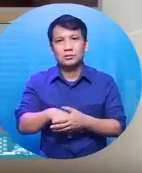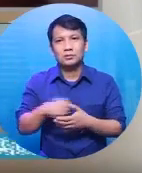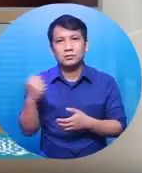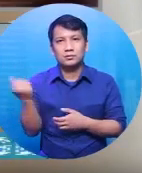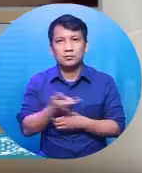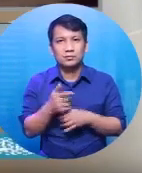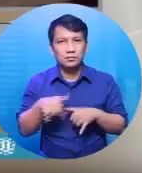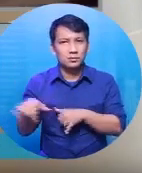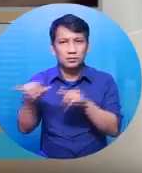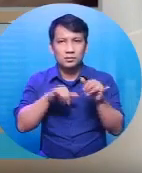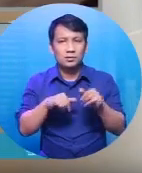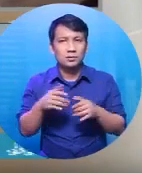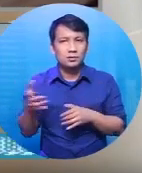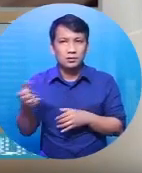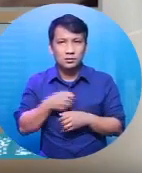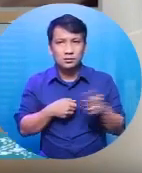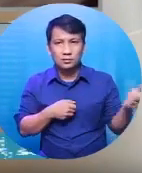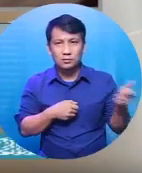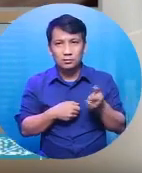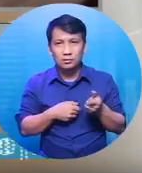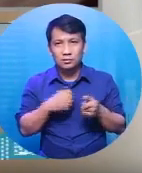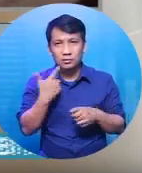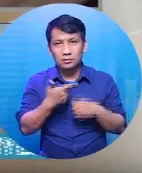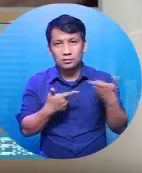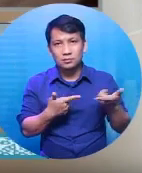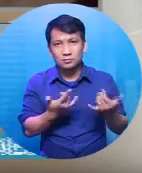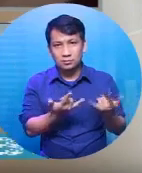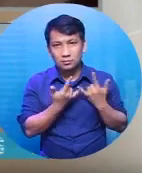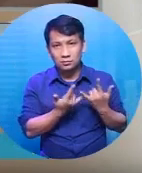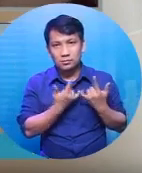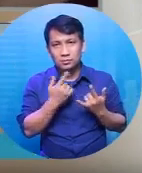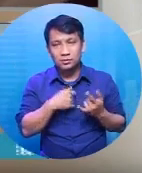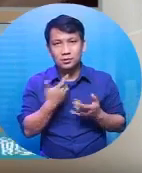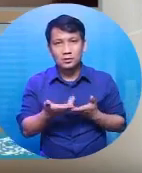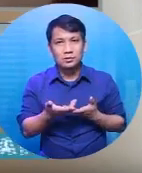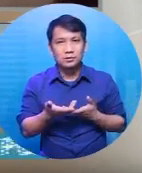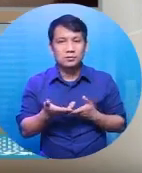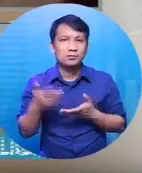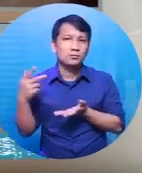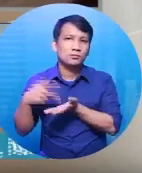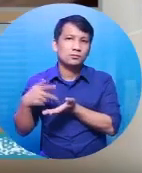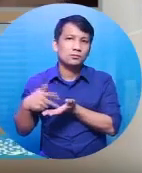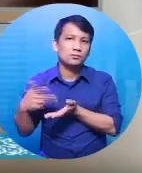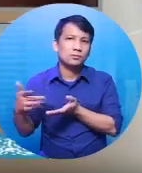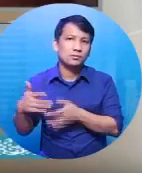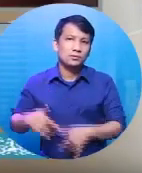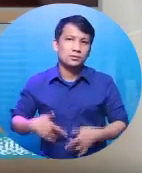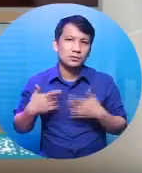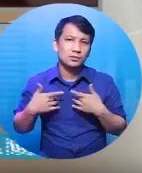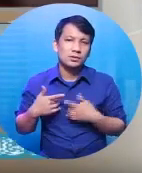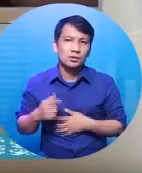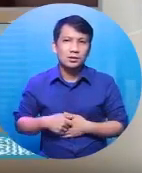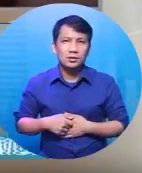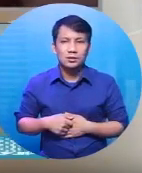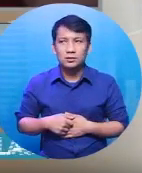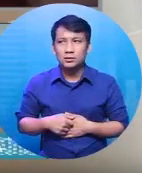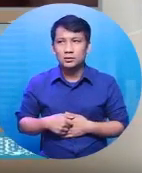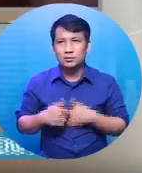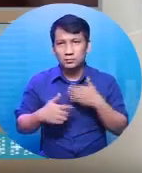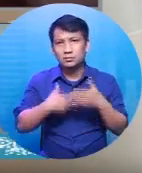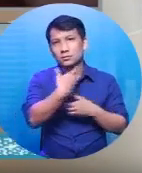lahat-lahat. Tapos nakakuha ako ng tomboy, sir, na nagmamahal sa akin, kinukulong niya yung buhay ko. Hanggang sa nakaalis